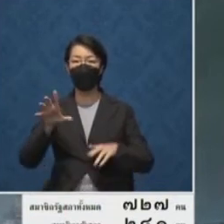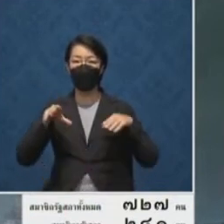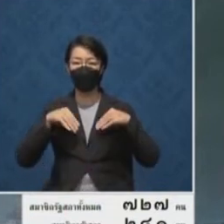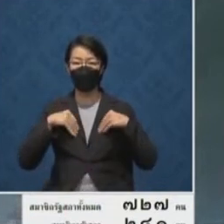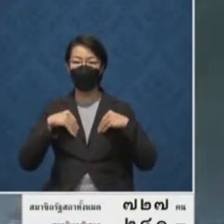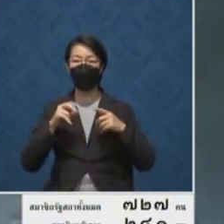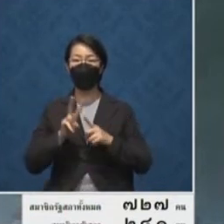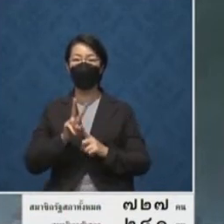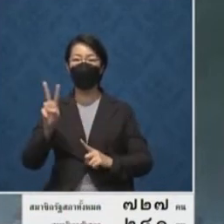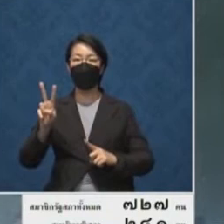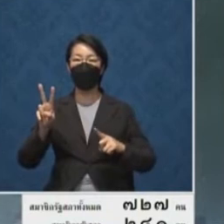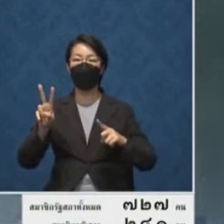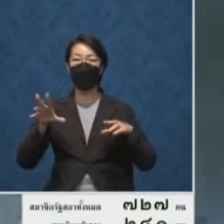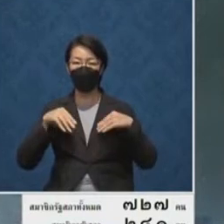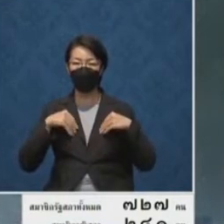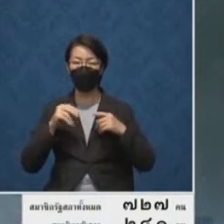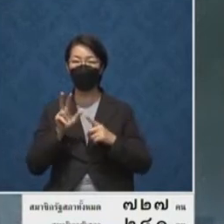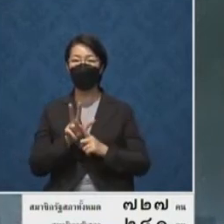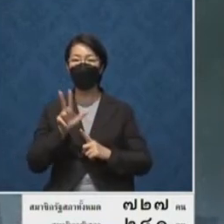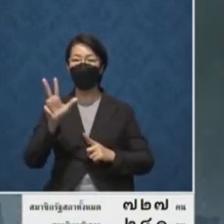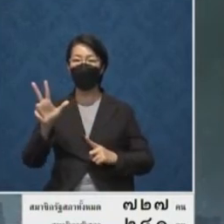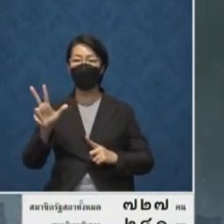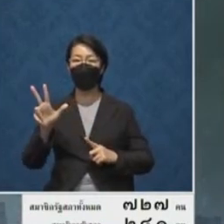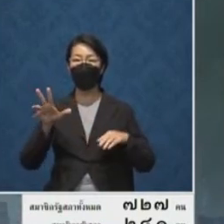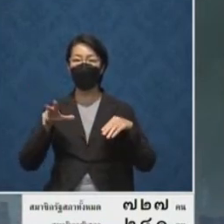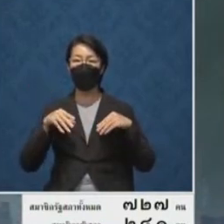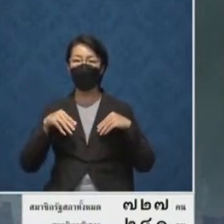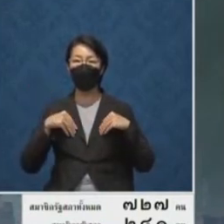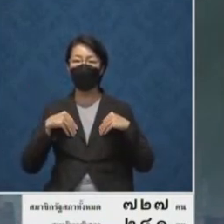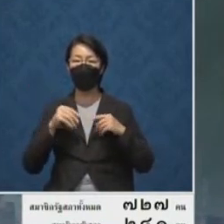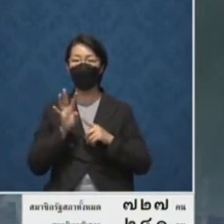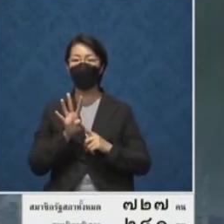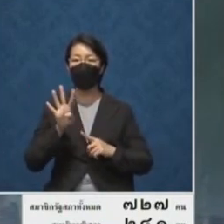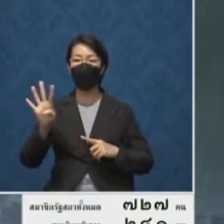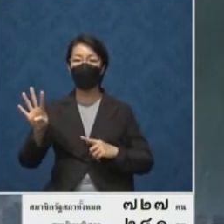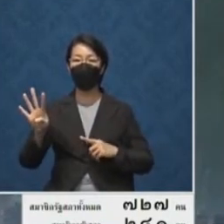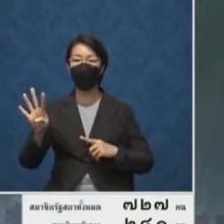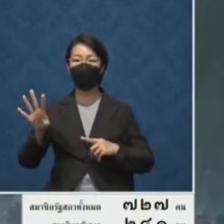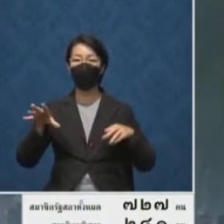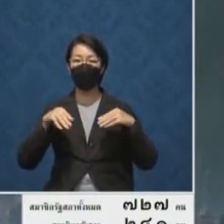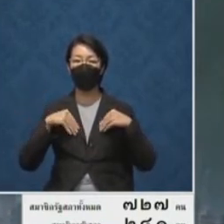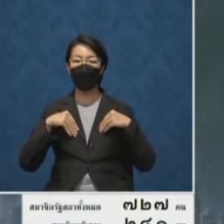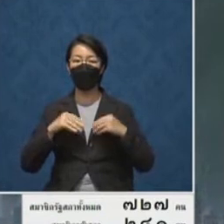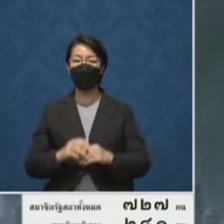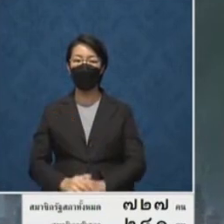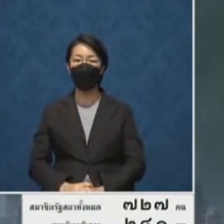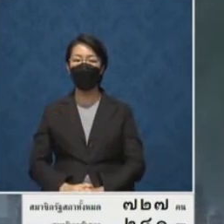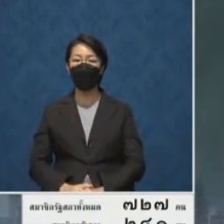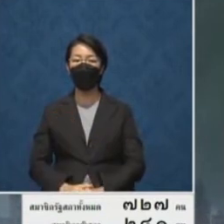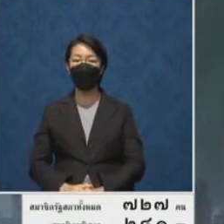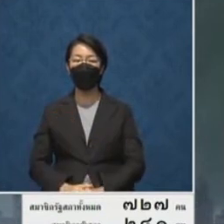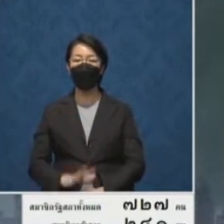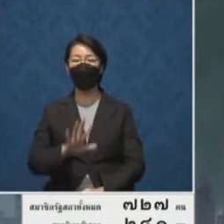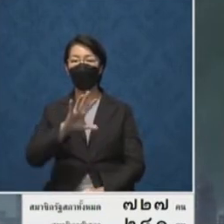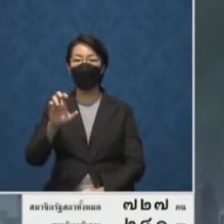ค์1รับหลักการ2รับหลักการ3รับหลักการและ4รับหลักการ